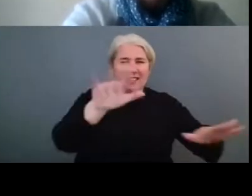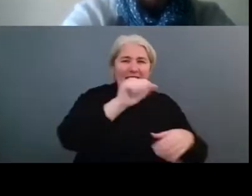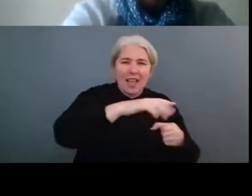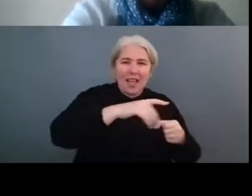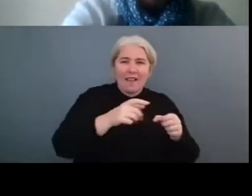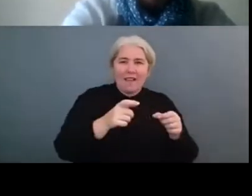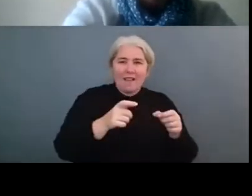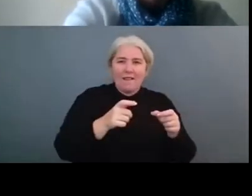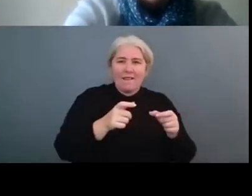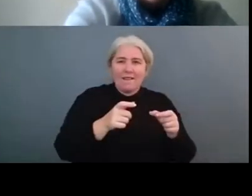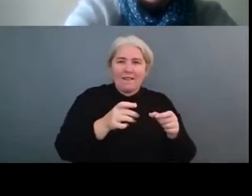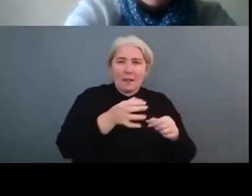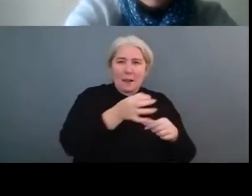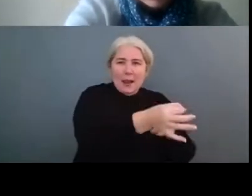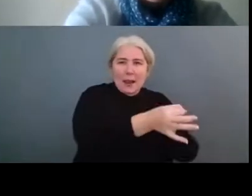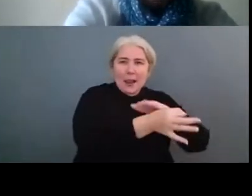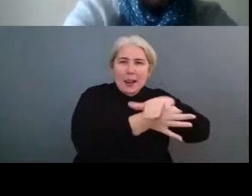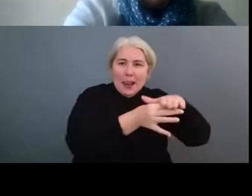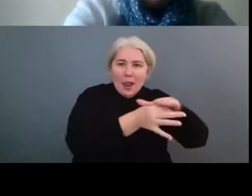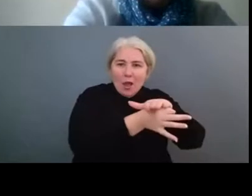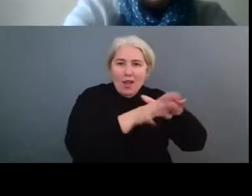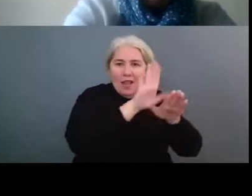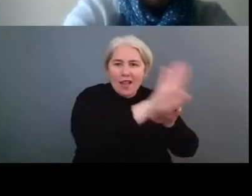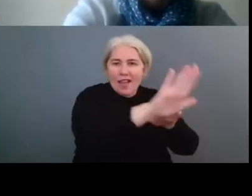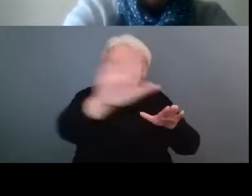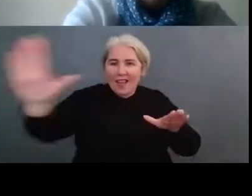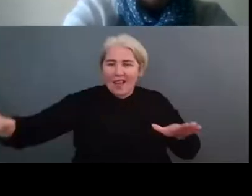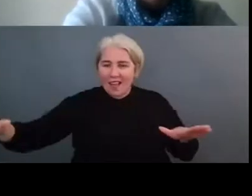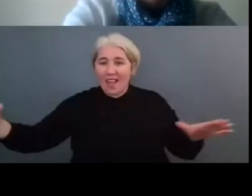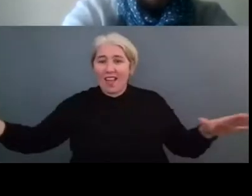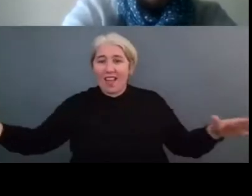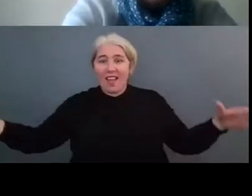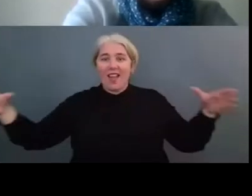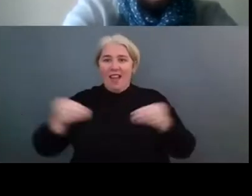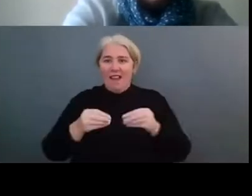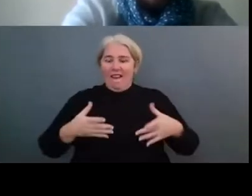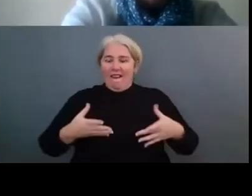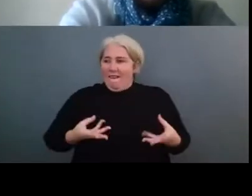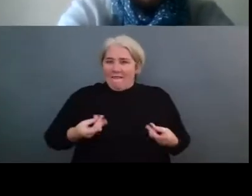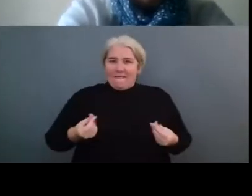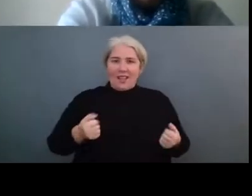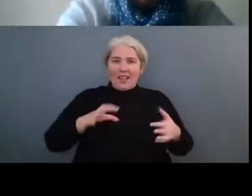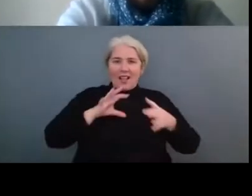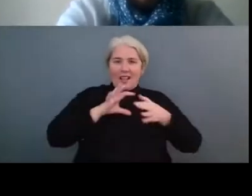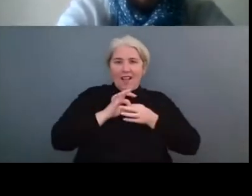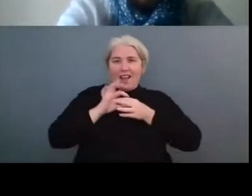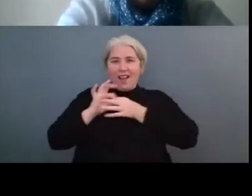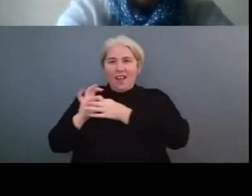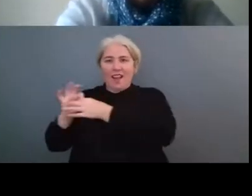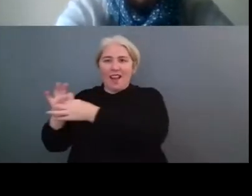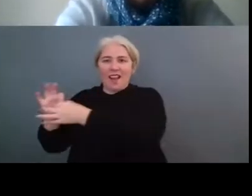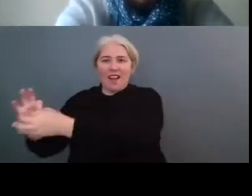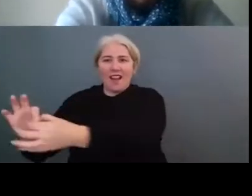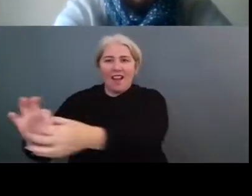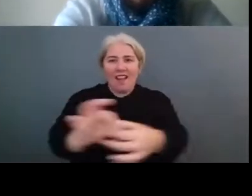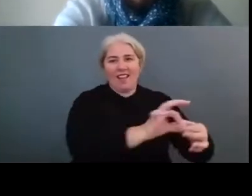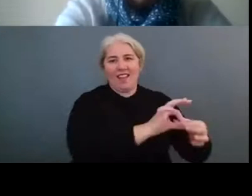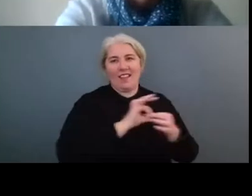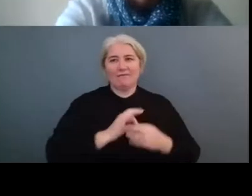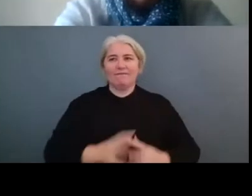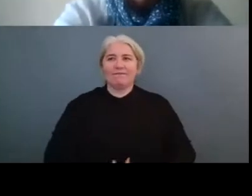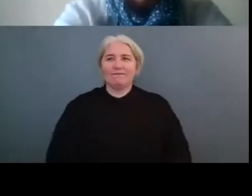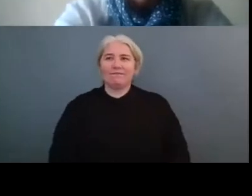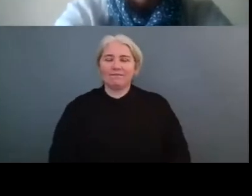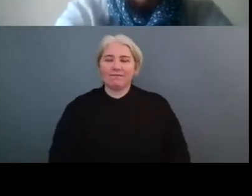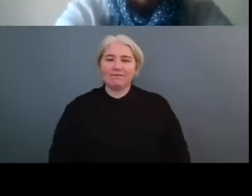soit de l'organisateur de l'événement jusqu'au pratiquant finalement dans sa responsabilité à lui, en passant bien sûr par l'État et les autorités qui légifèrent à un moment